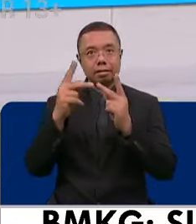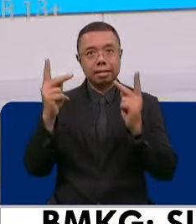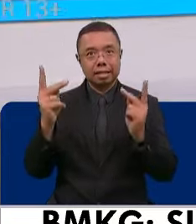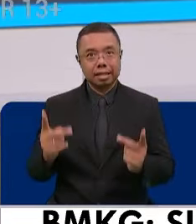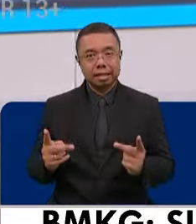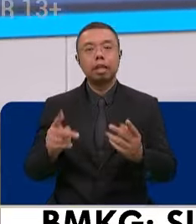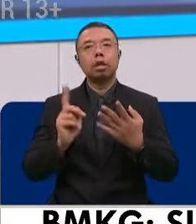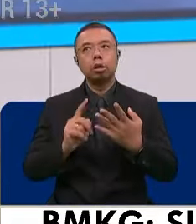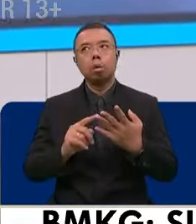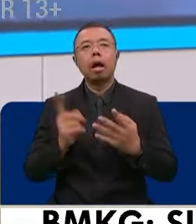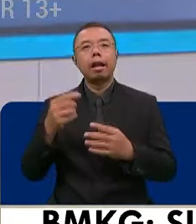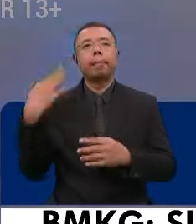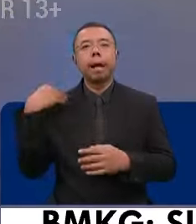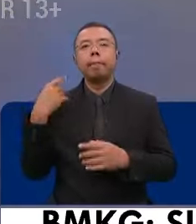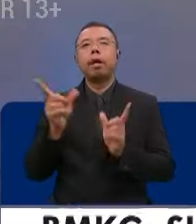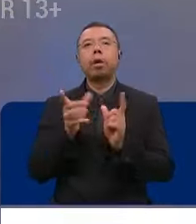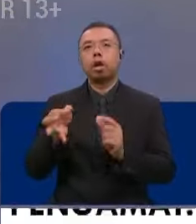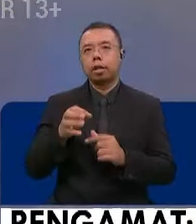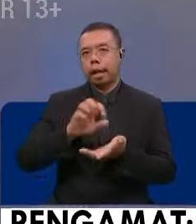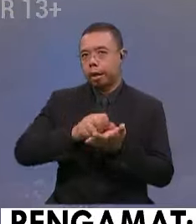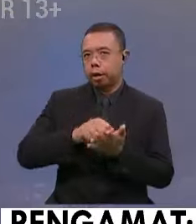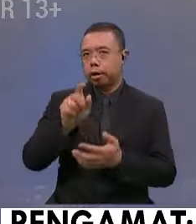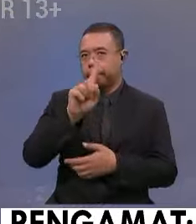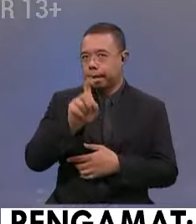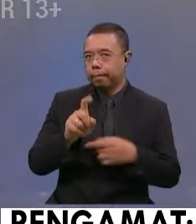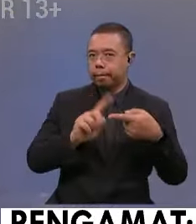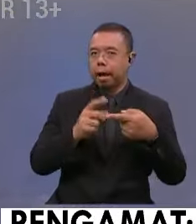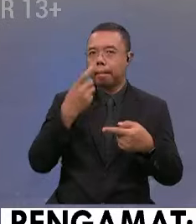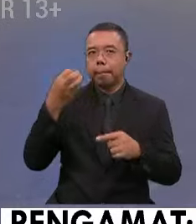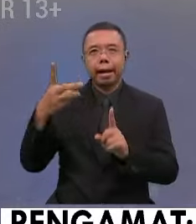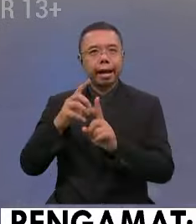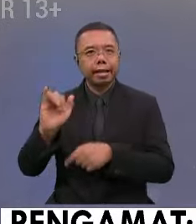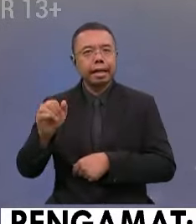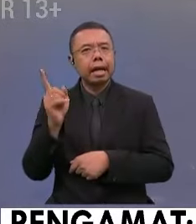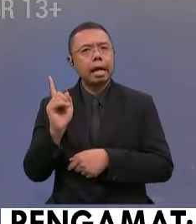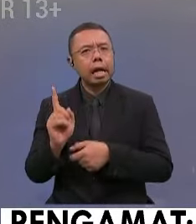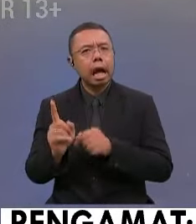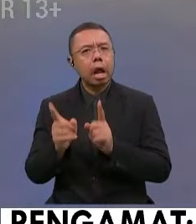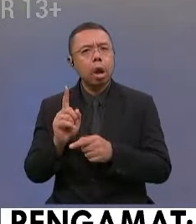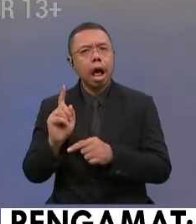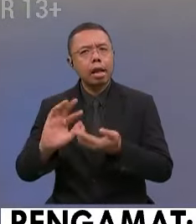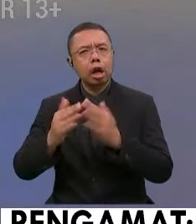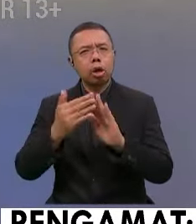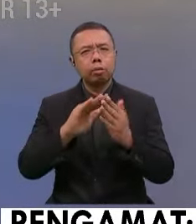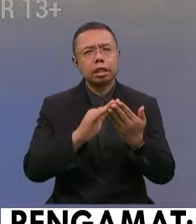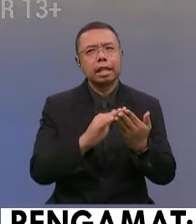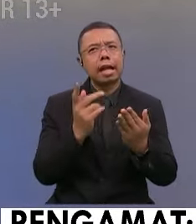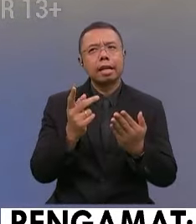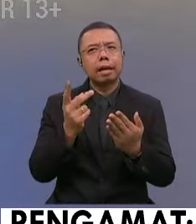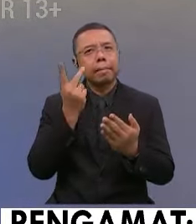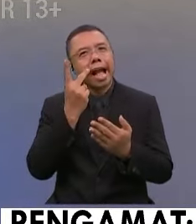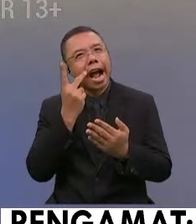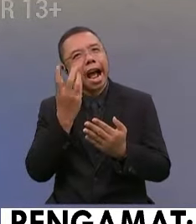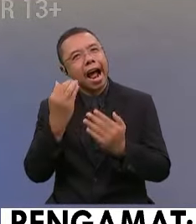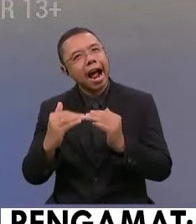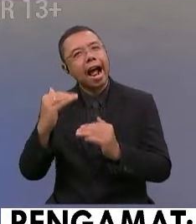Edi Suprianto. Saya ingin ke Pak Edi. Pak Edi, kalau kita melihat ada ekosistem pengendalian inflasi, Pak, sebetulnya